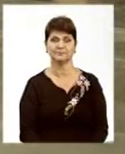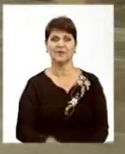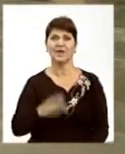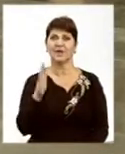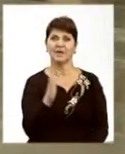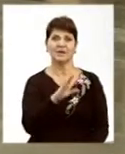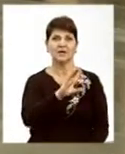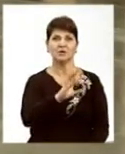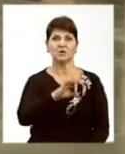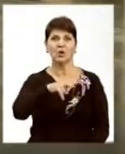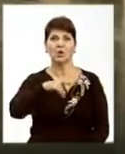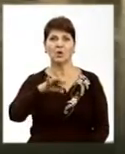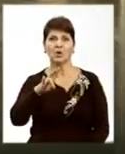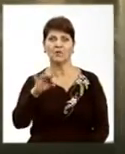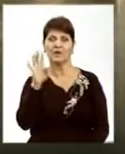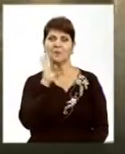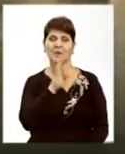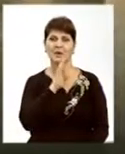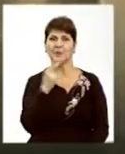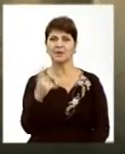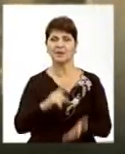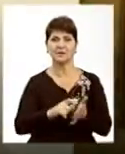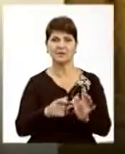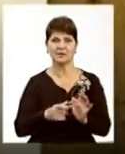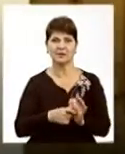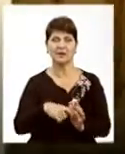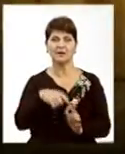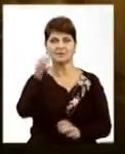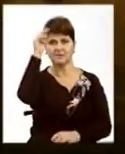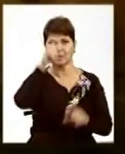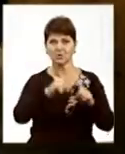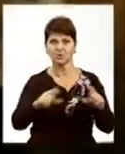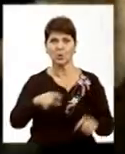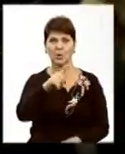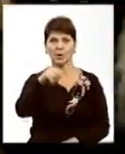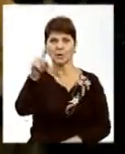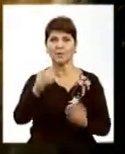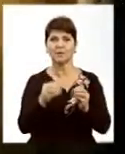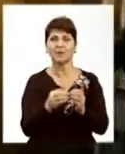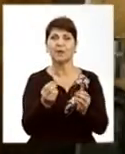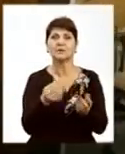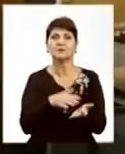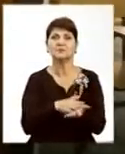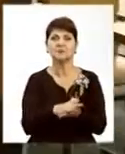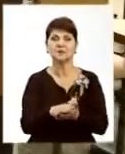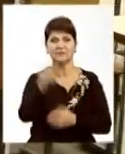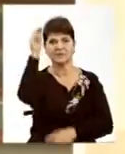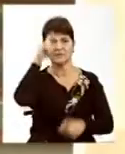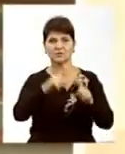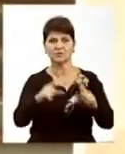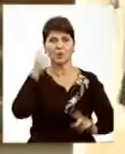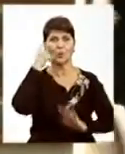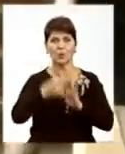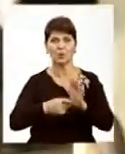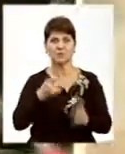Валентина Соловей – мама третьокласниці Вінницької загальноосвітньої школи номер 10. Скільки і на що витрачаються гроші в навчальному закладі, жінка дізнавалася